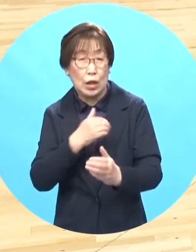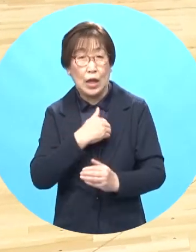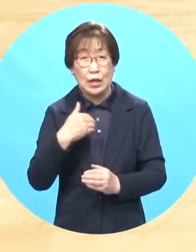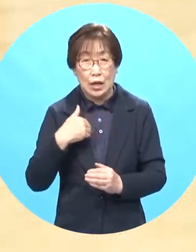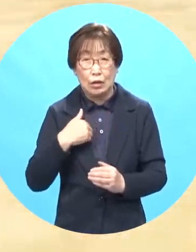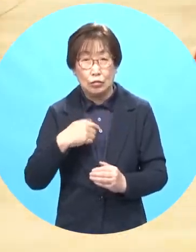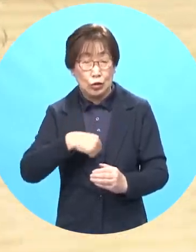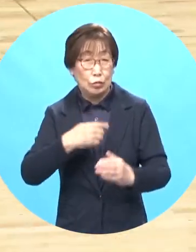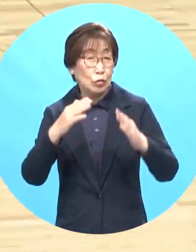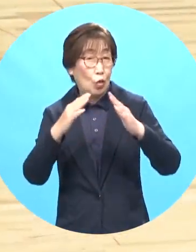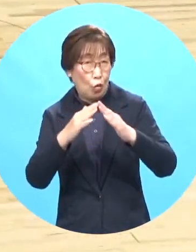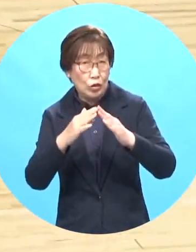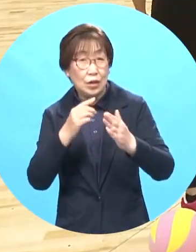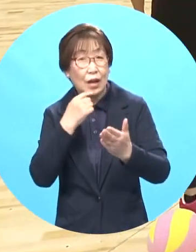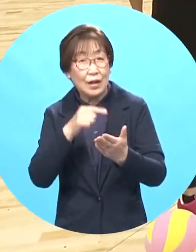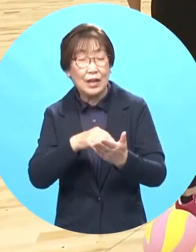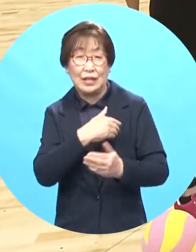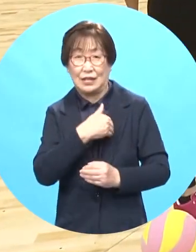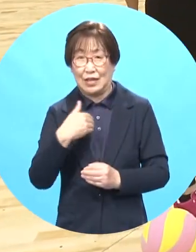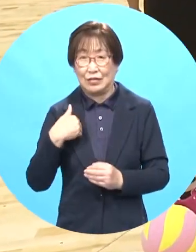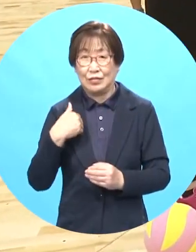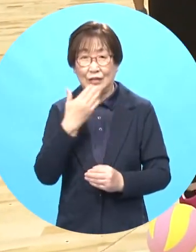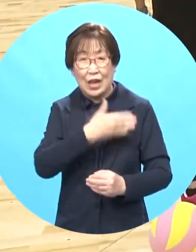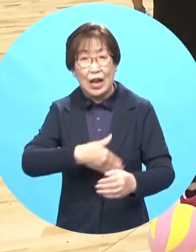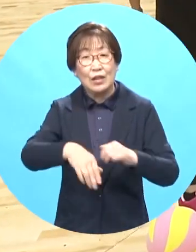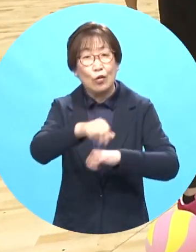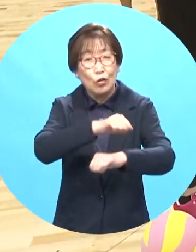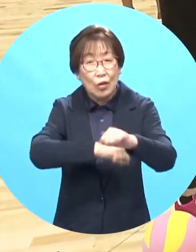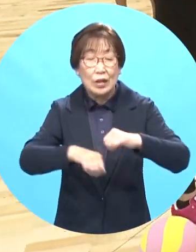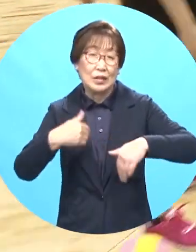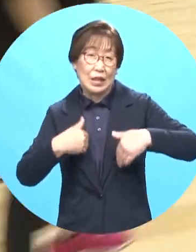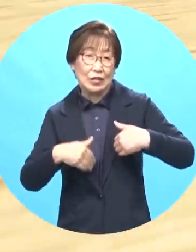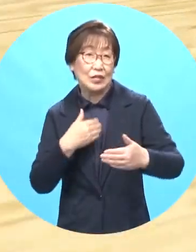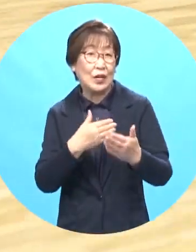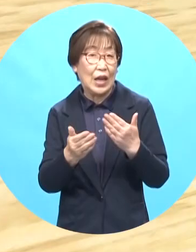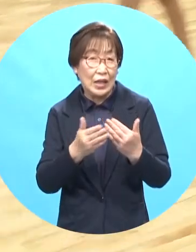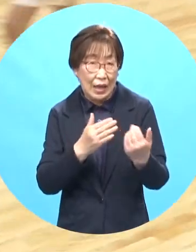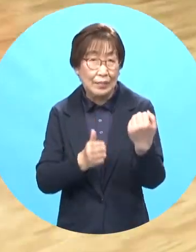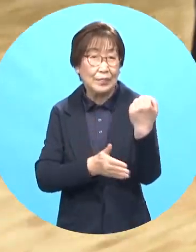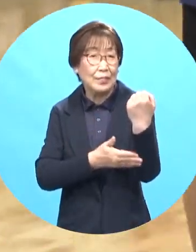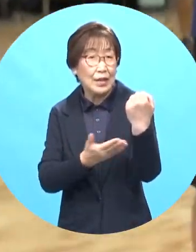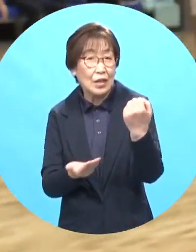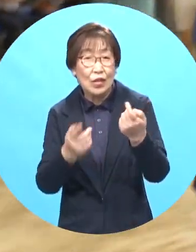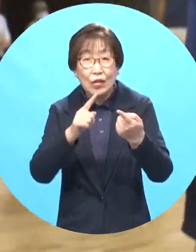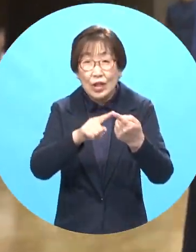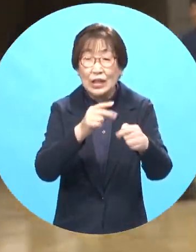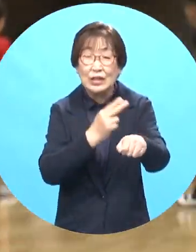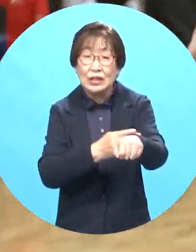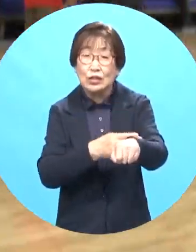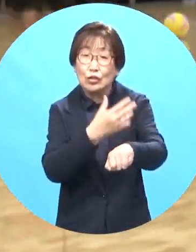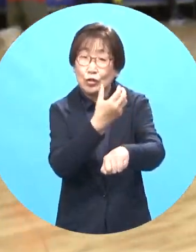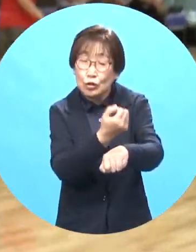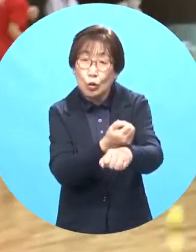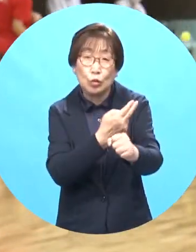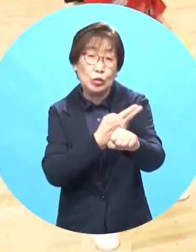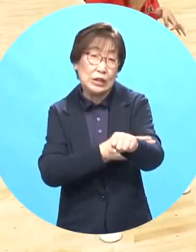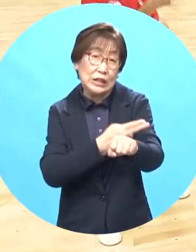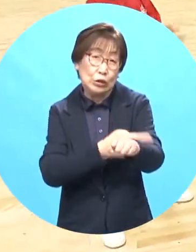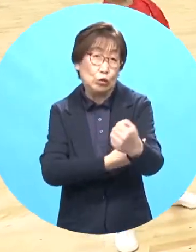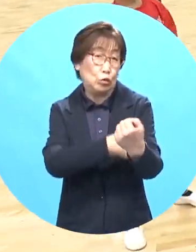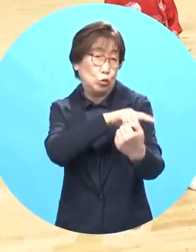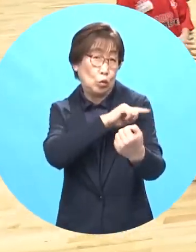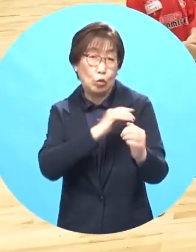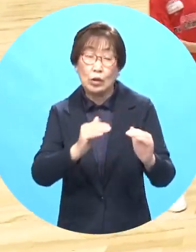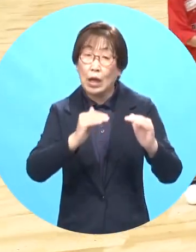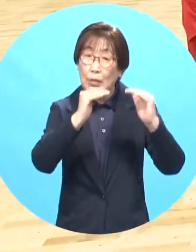ばかりです。体を動かす楽しさを体験し、基本的な技術の習得や技術力を高めることが狙